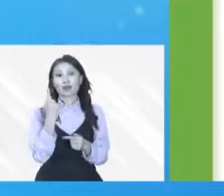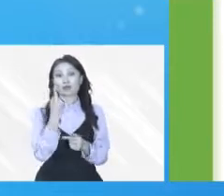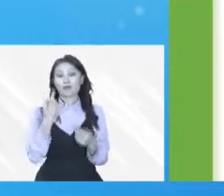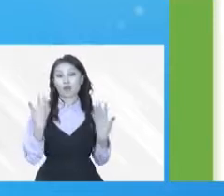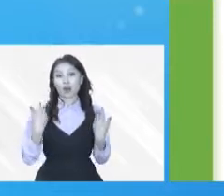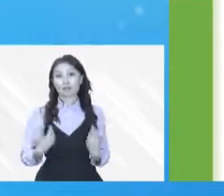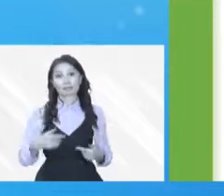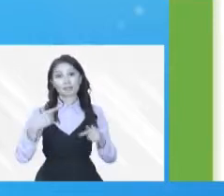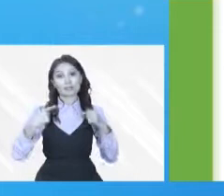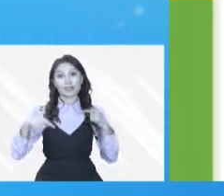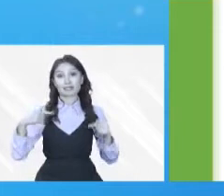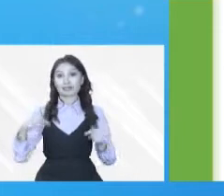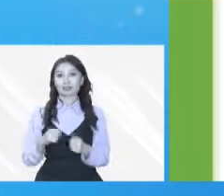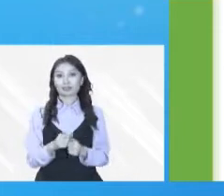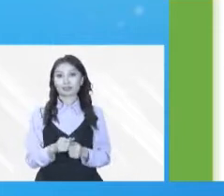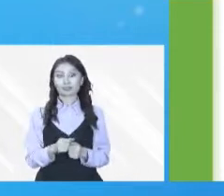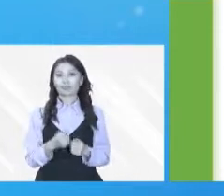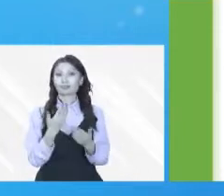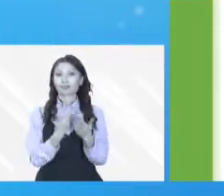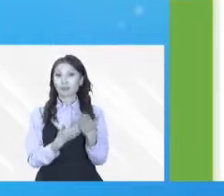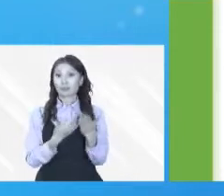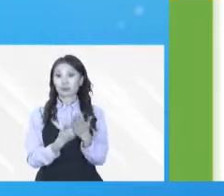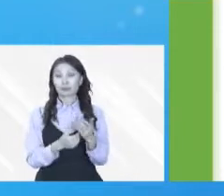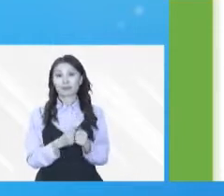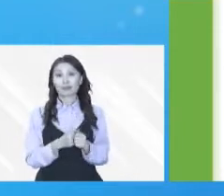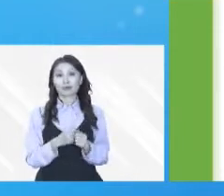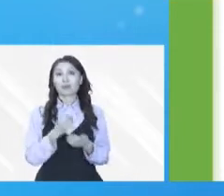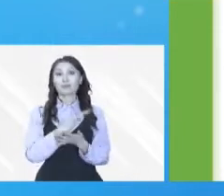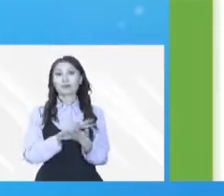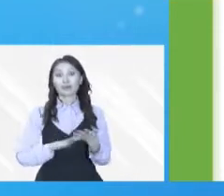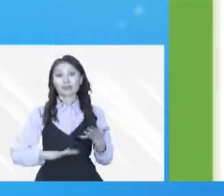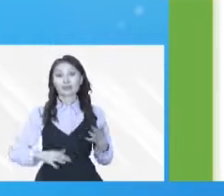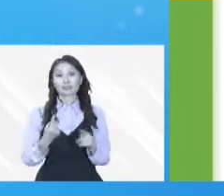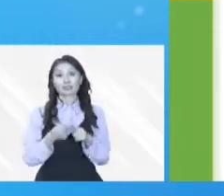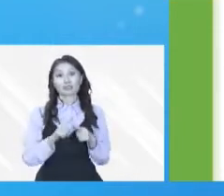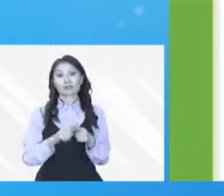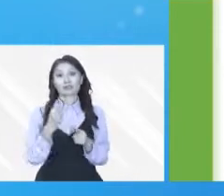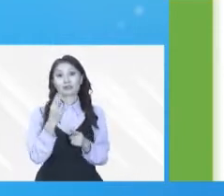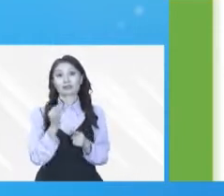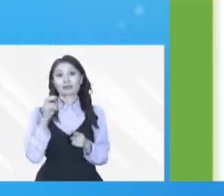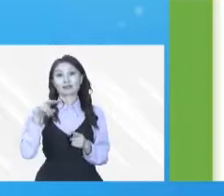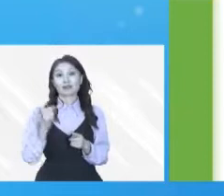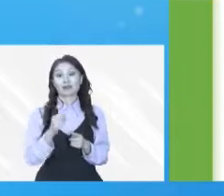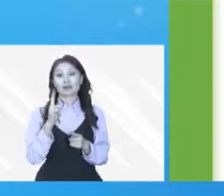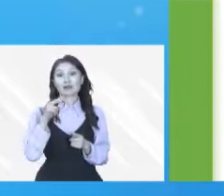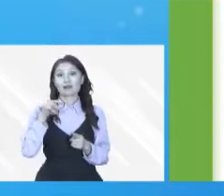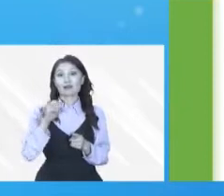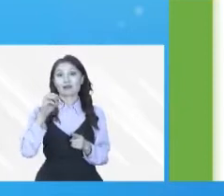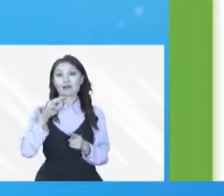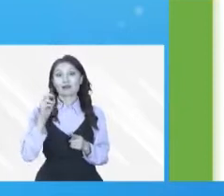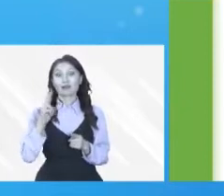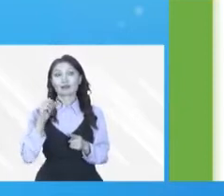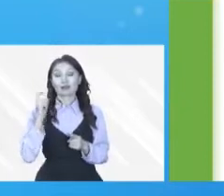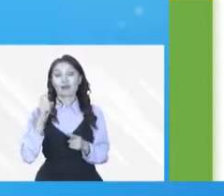организма различна. Например, продолжительность этого цикла в клетках